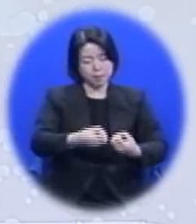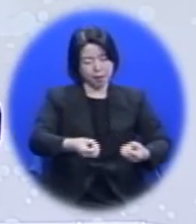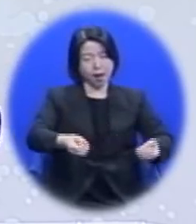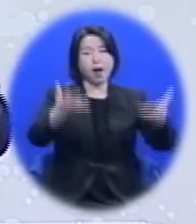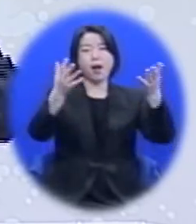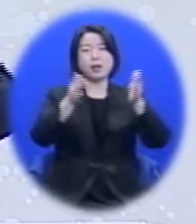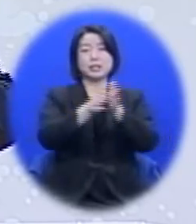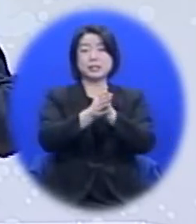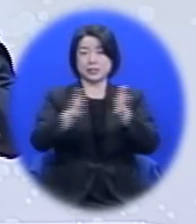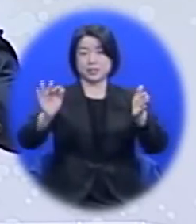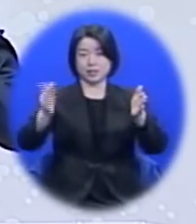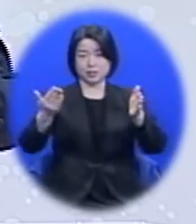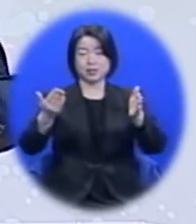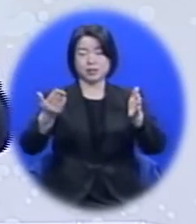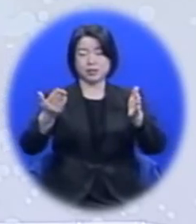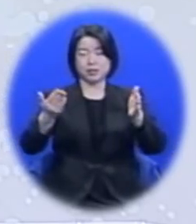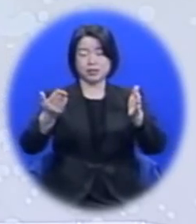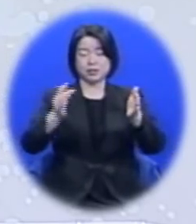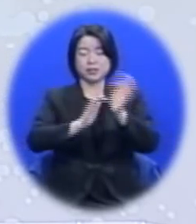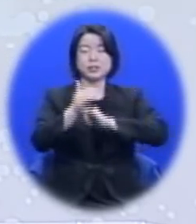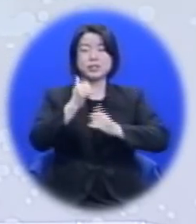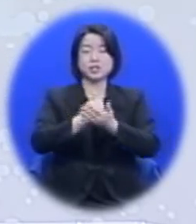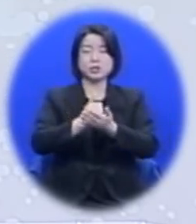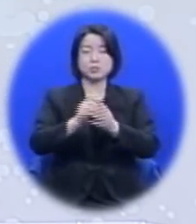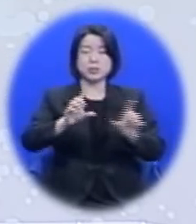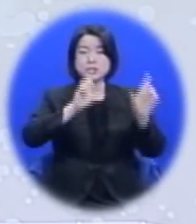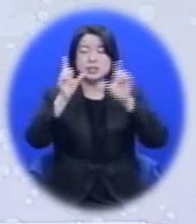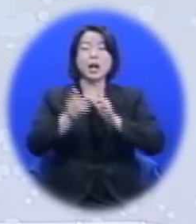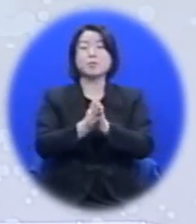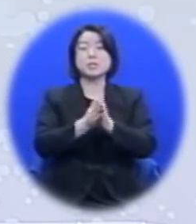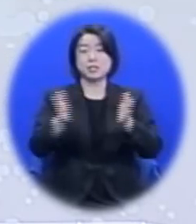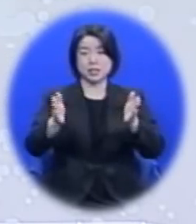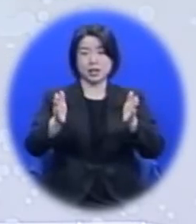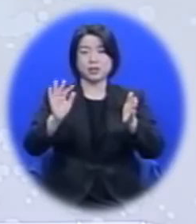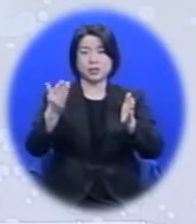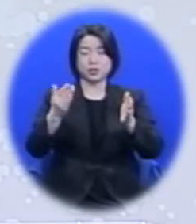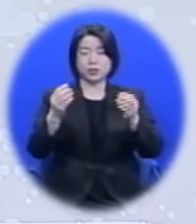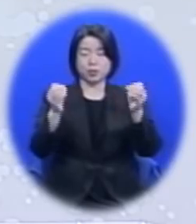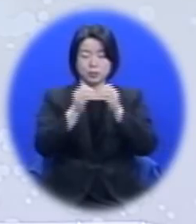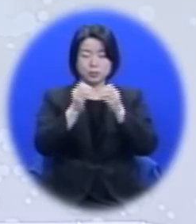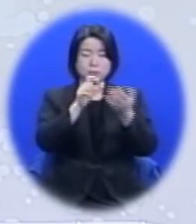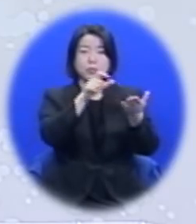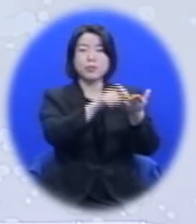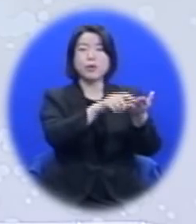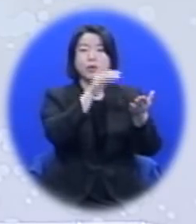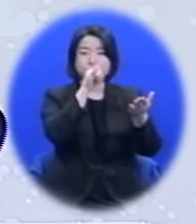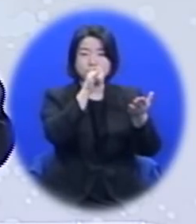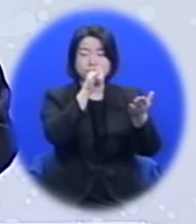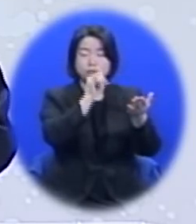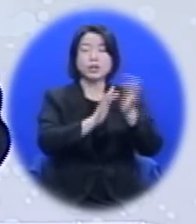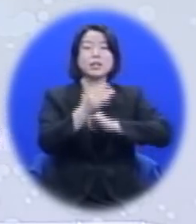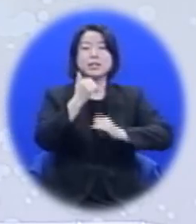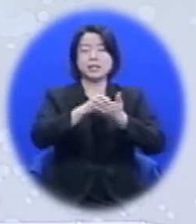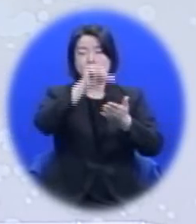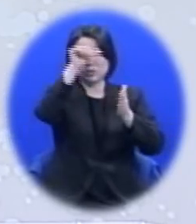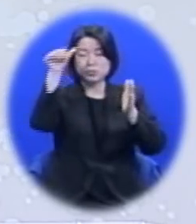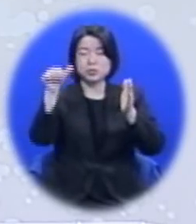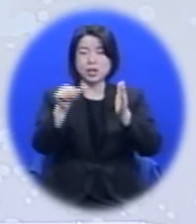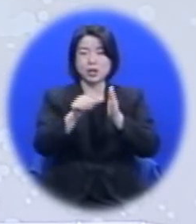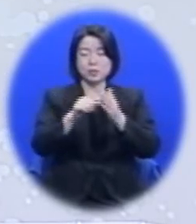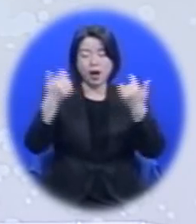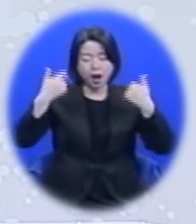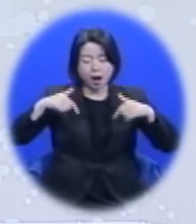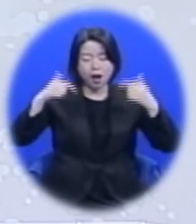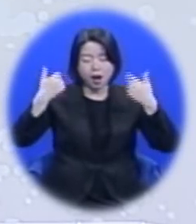파티가 시작되면서 예수님의 삶은 시작이 되었다고 그분은 그렇게 해석했어요. 예수님의 생애는 내내